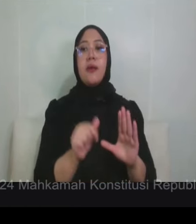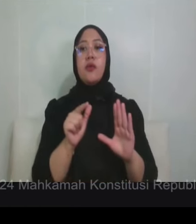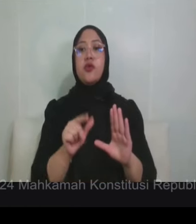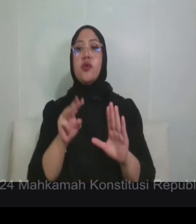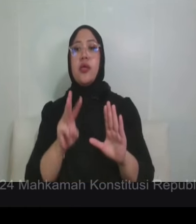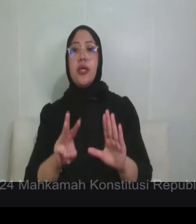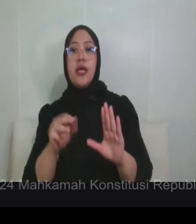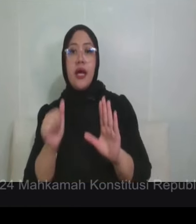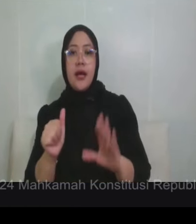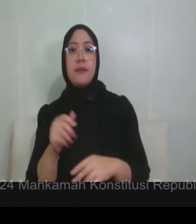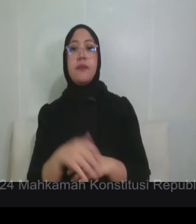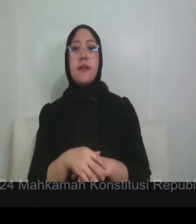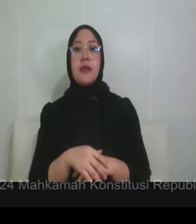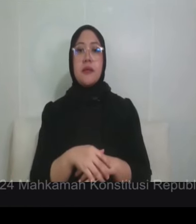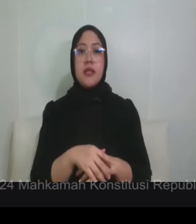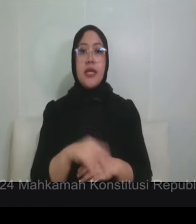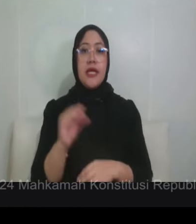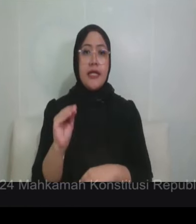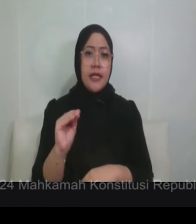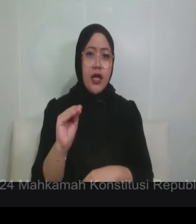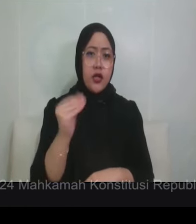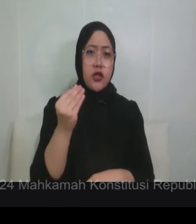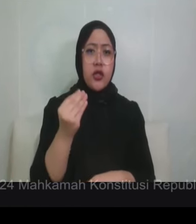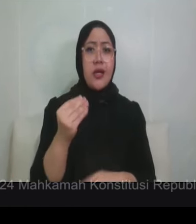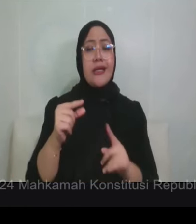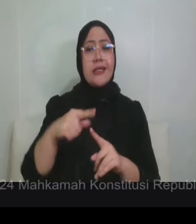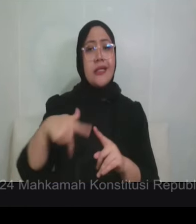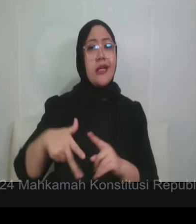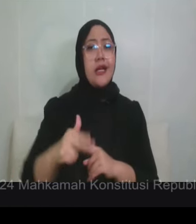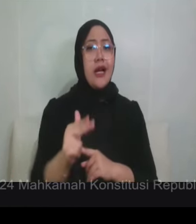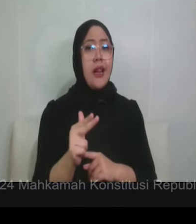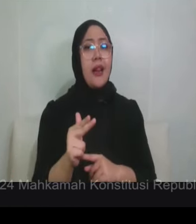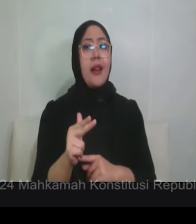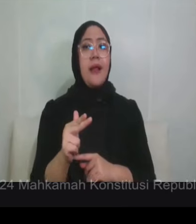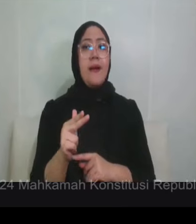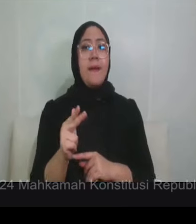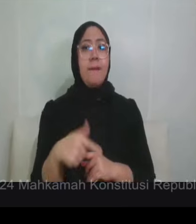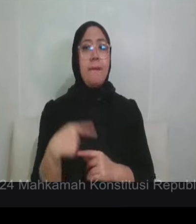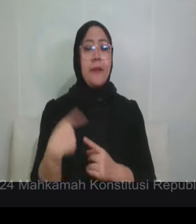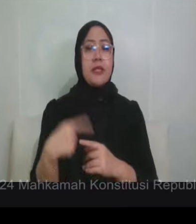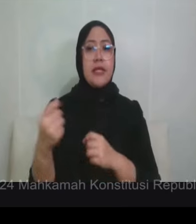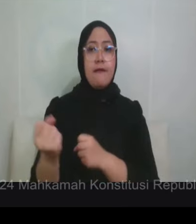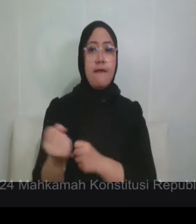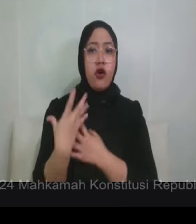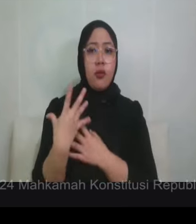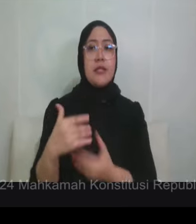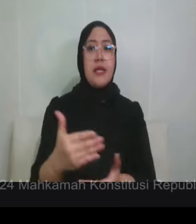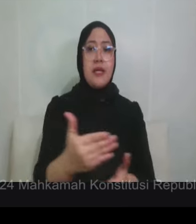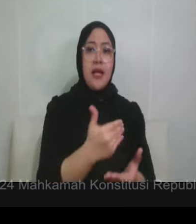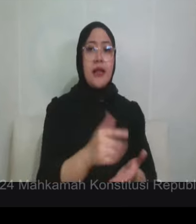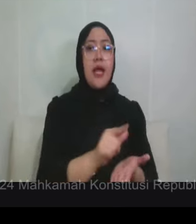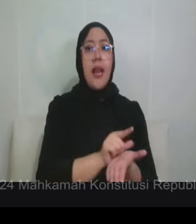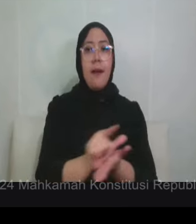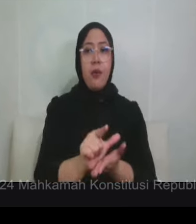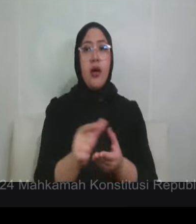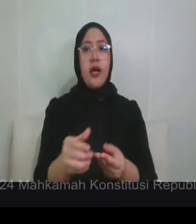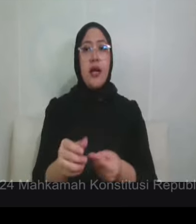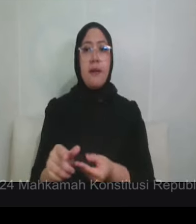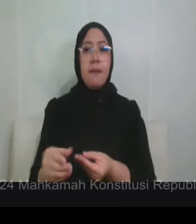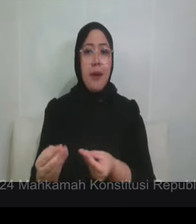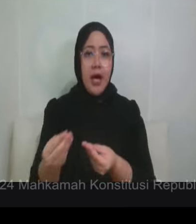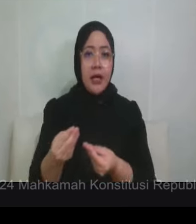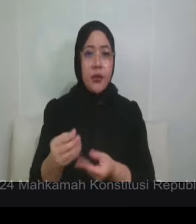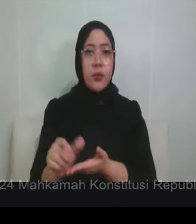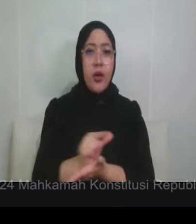menjadi direktorat Direktur Jenderal pajak berdasarkan informasi data laporan dan pengaduan berwenang